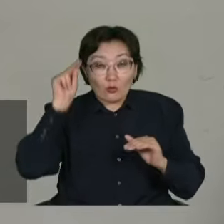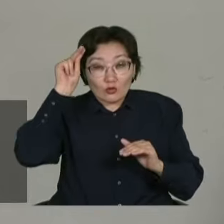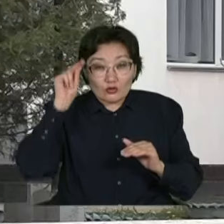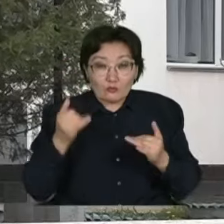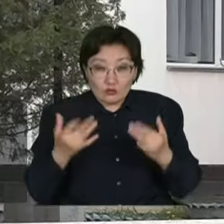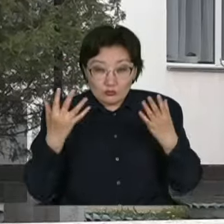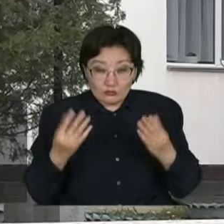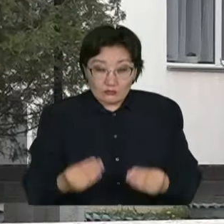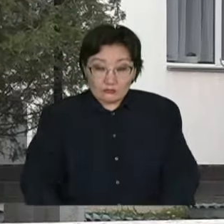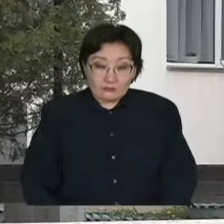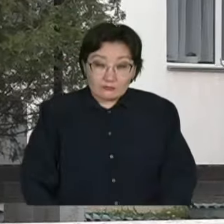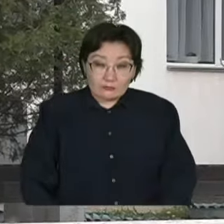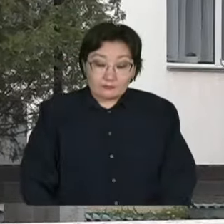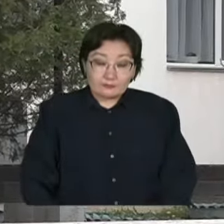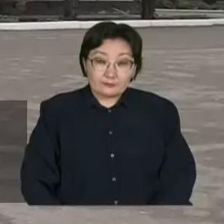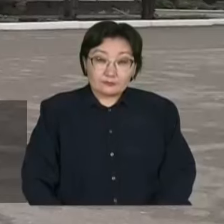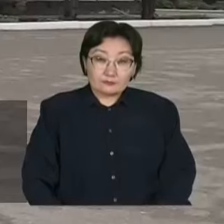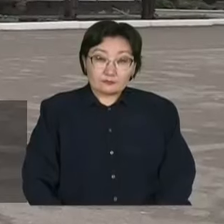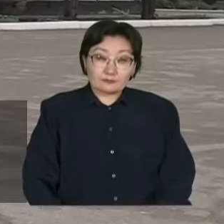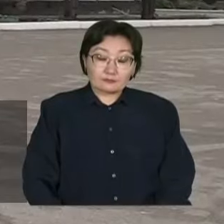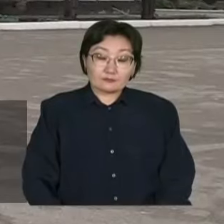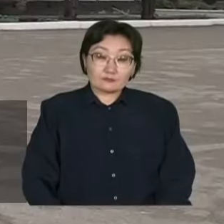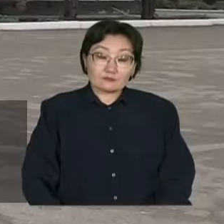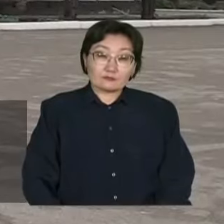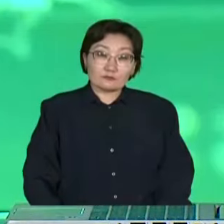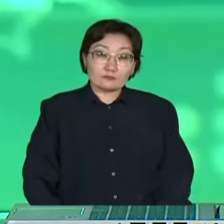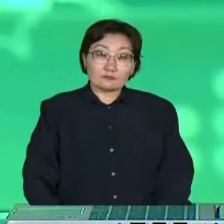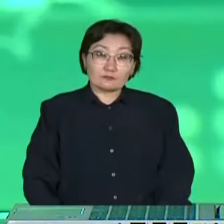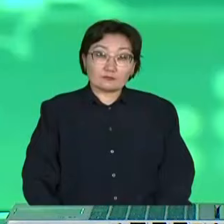бүгінде. Оразай Нұртайұлы, Ялқын Жанашымжан, Алматы телеарнасы.